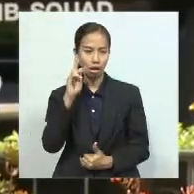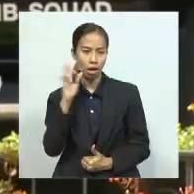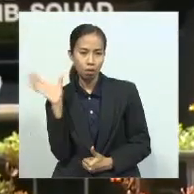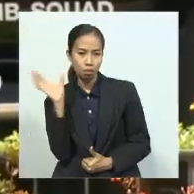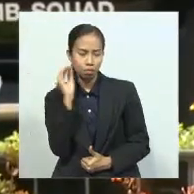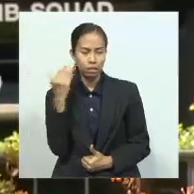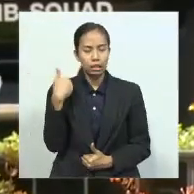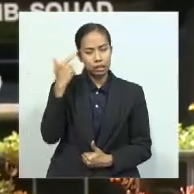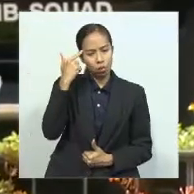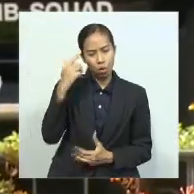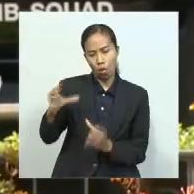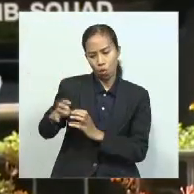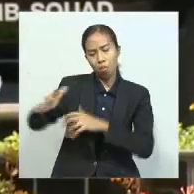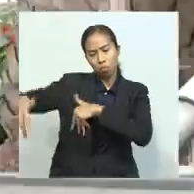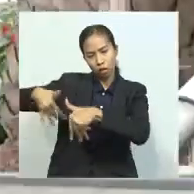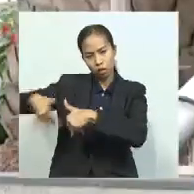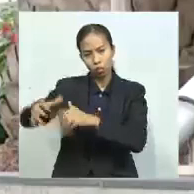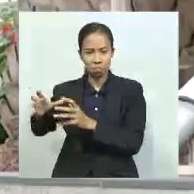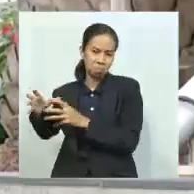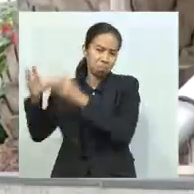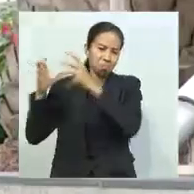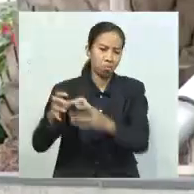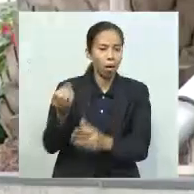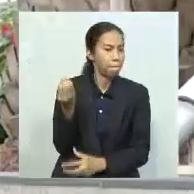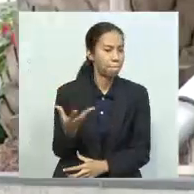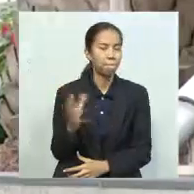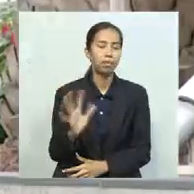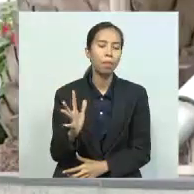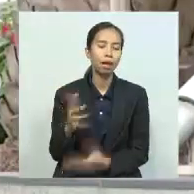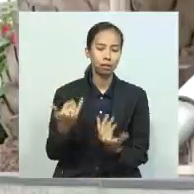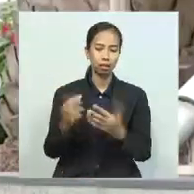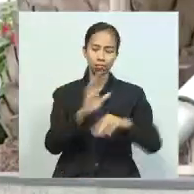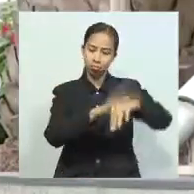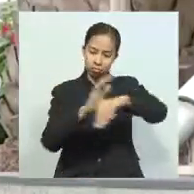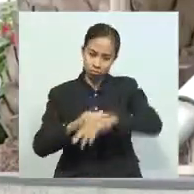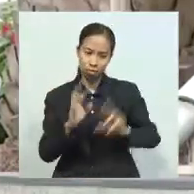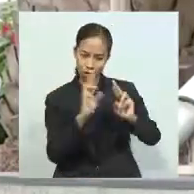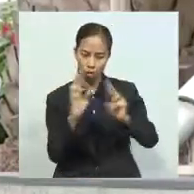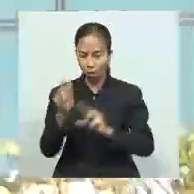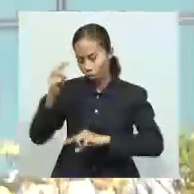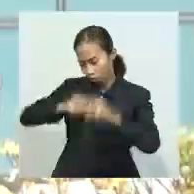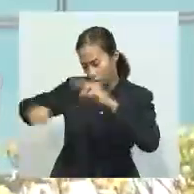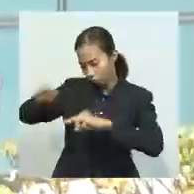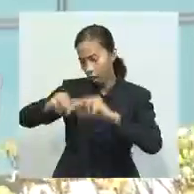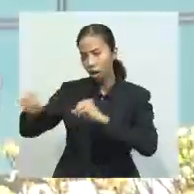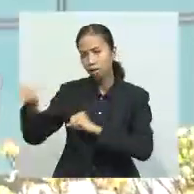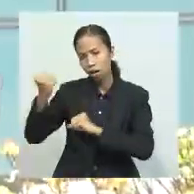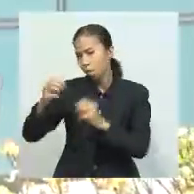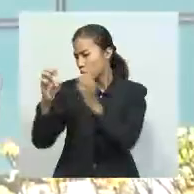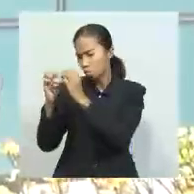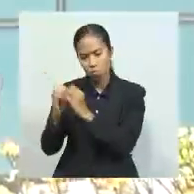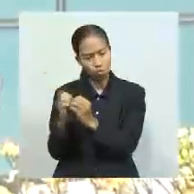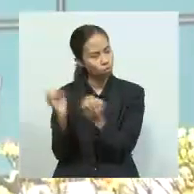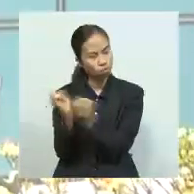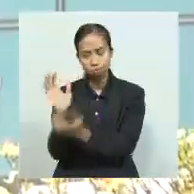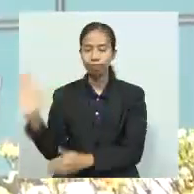จะมีมวลชนมาให้กำลังใจจำนวนไม่มากซึ่งได้กำชับเจ้าหน้าที่ระมัดระวังดูแลสถานการณ์ไม่ให้มีความวุ่นวายหรือเหตุอื่